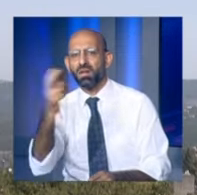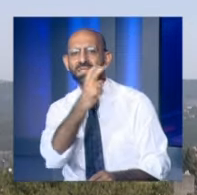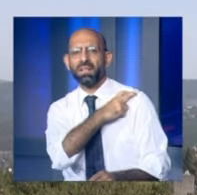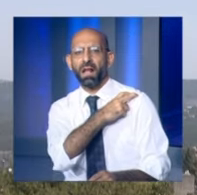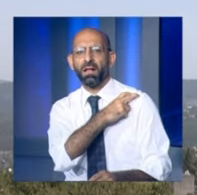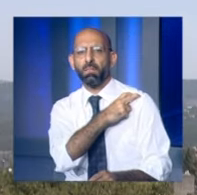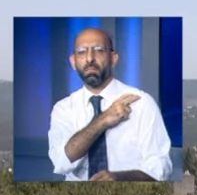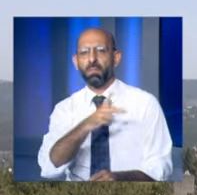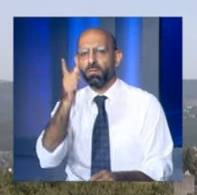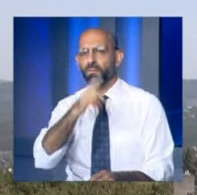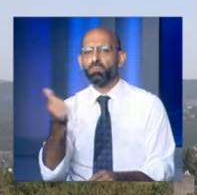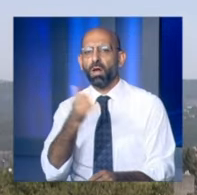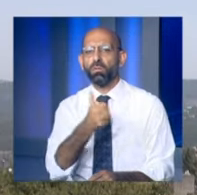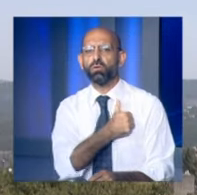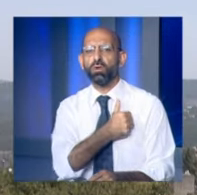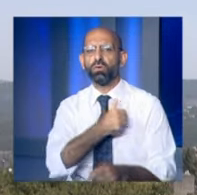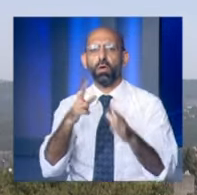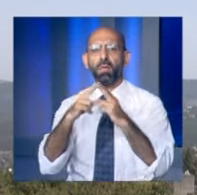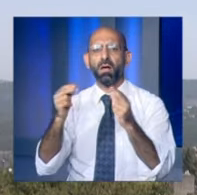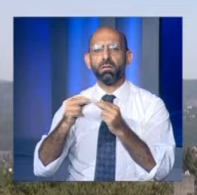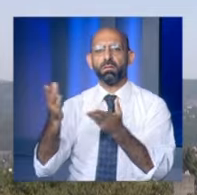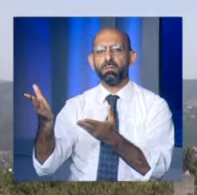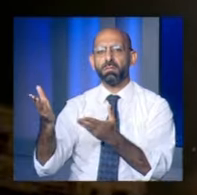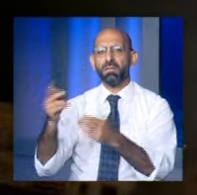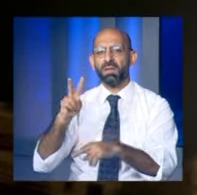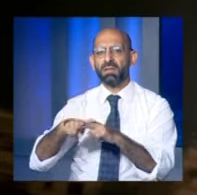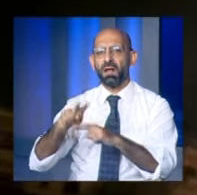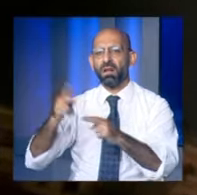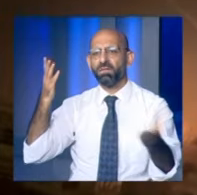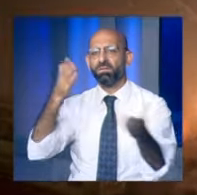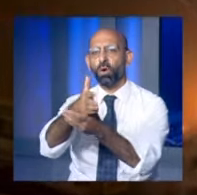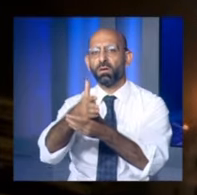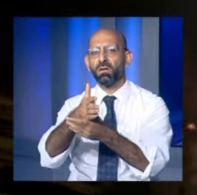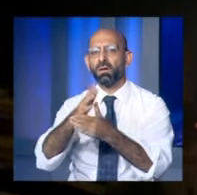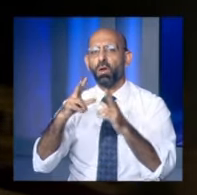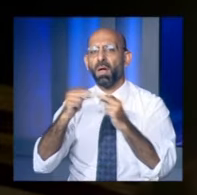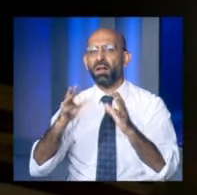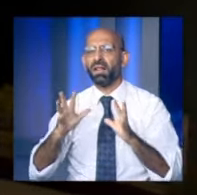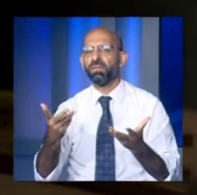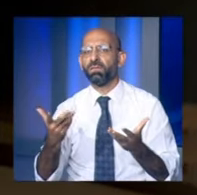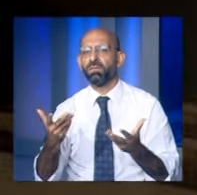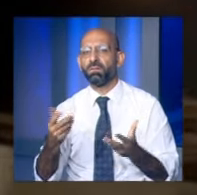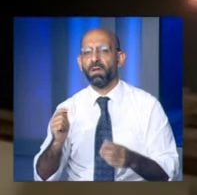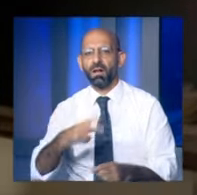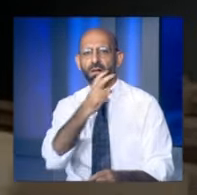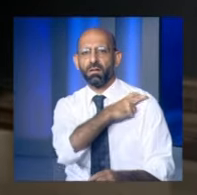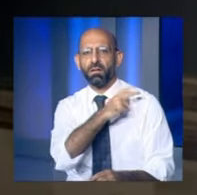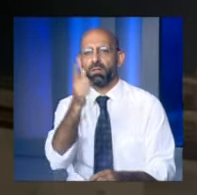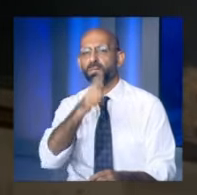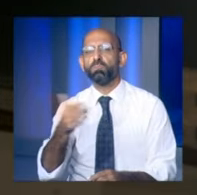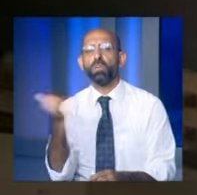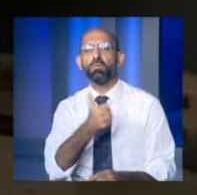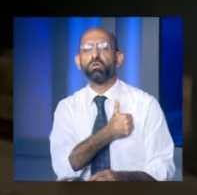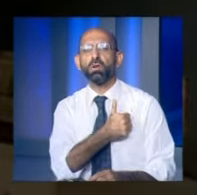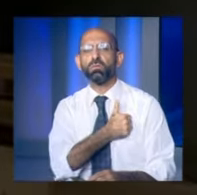رده على سؤال مساعد زعيم الغالبية الجمهورية عما سيفعله الجيش اللبناني إذا هاجم الإسرائيليون لبنان، أجاب العماد